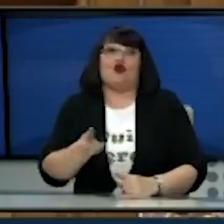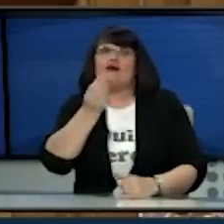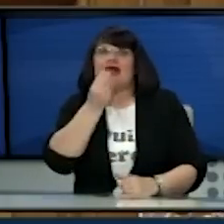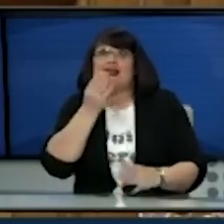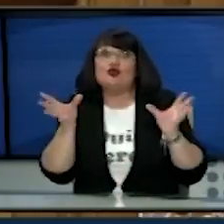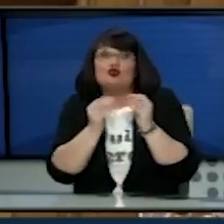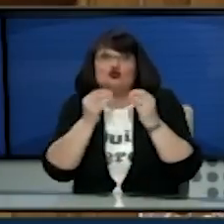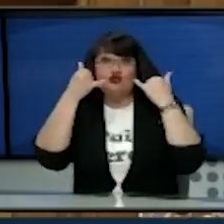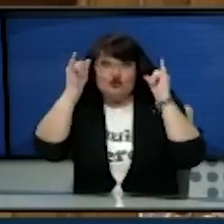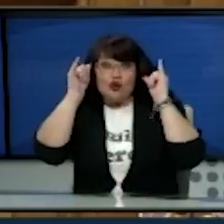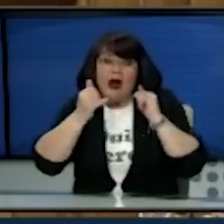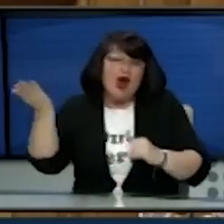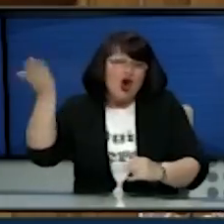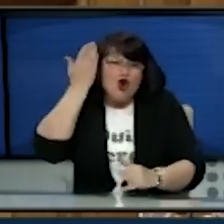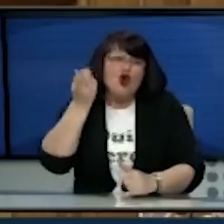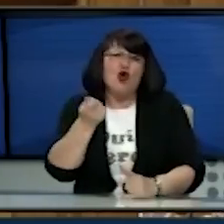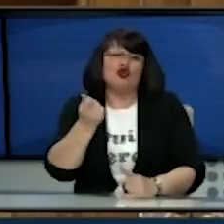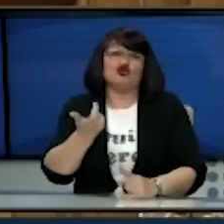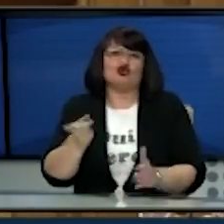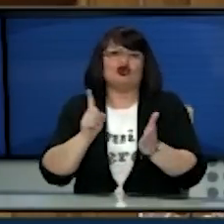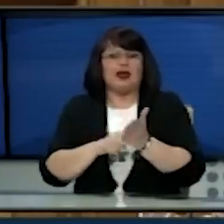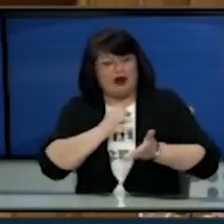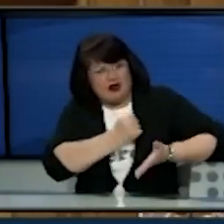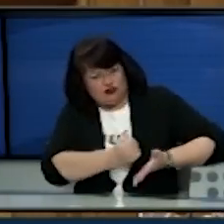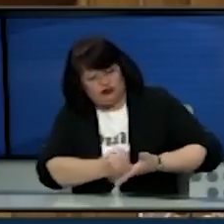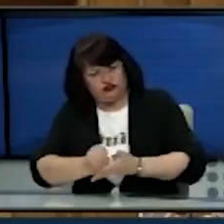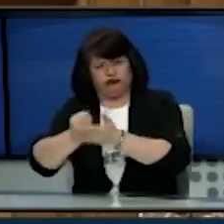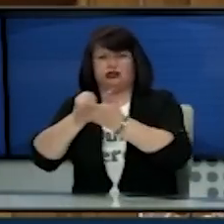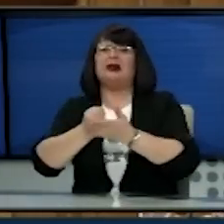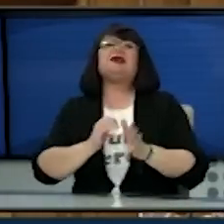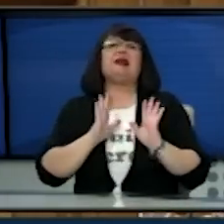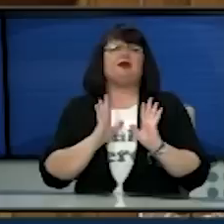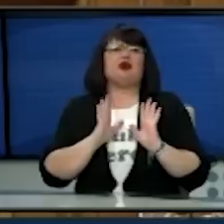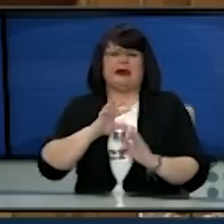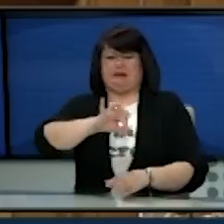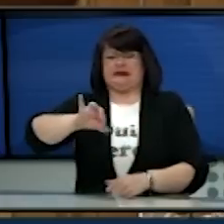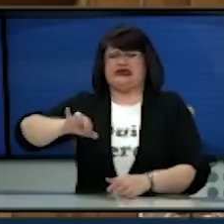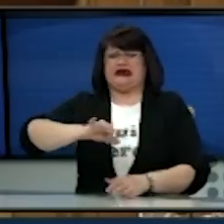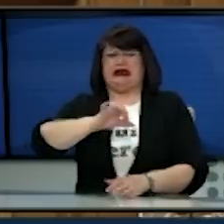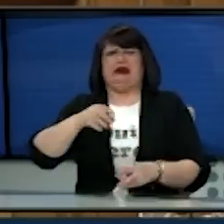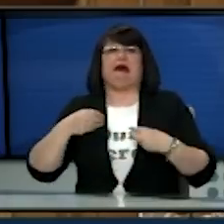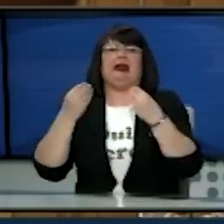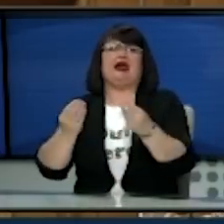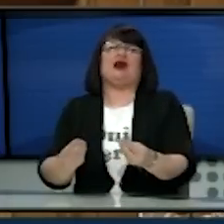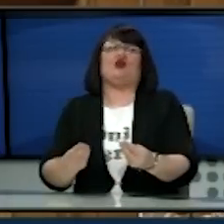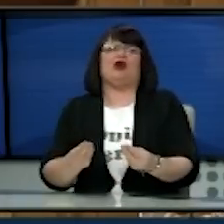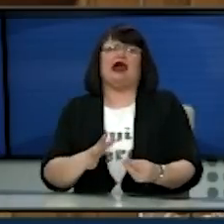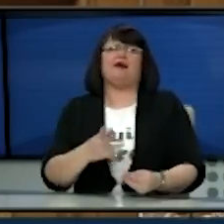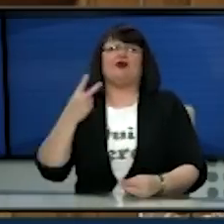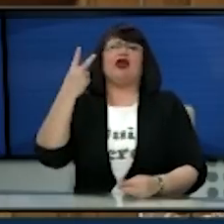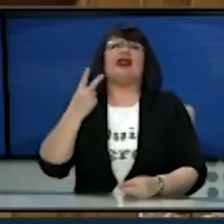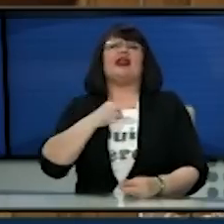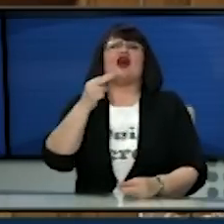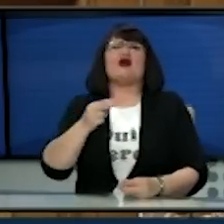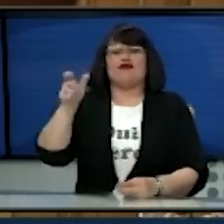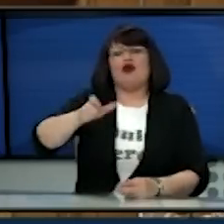ζωοτροφών. Αντί για μια γενναία επιδότηση, δώσατε τα ψίχουλα των 2 περίπου ευρώ